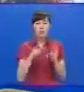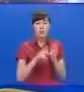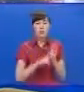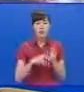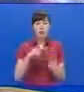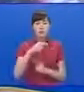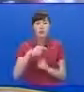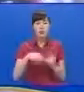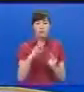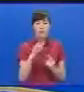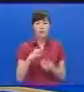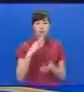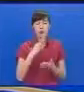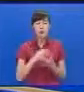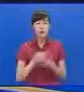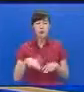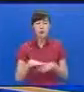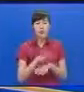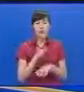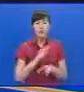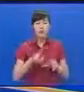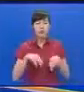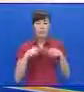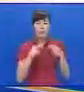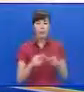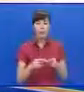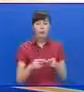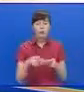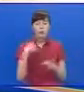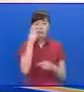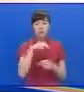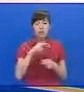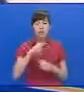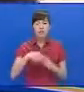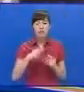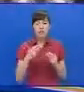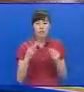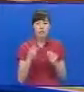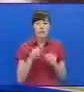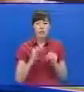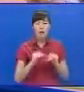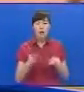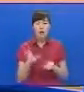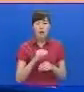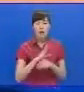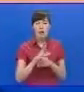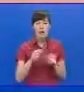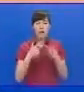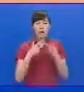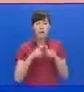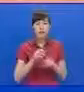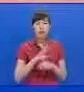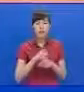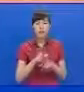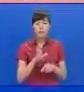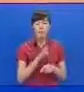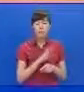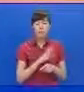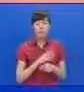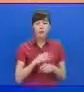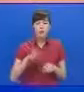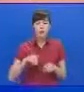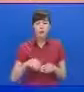бизнестің әлеуметтік жауапкершілік аясында пайдалануға берілген. Жеке кәсіпкердің есебінен балалар барлық қажетті құрал-жабдықтармен қамтылыпты.